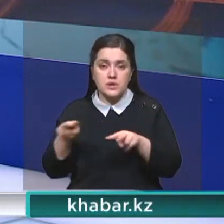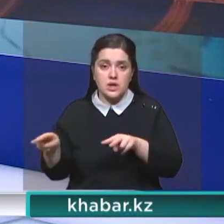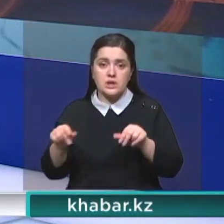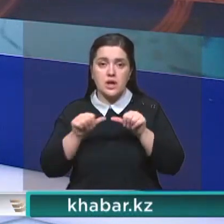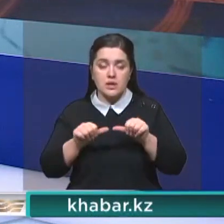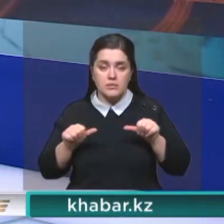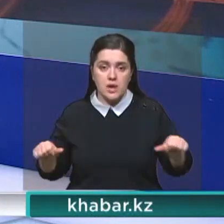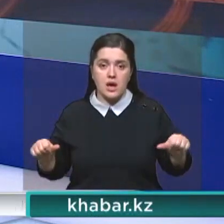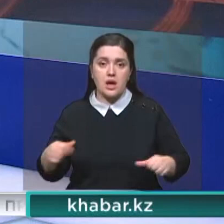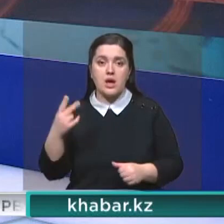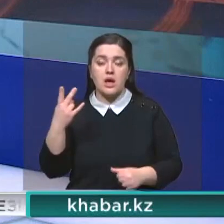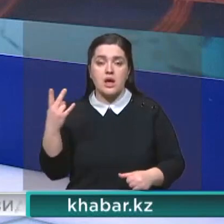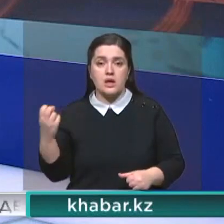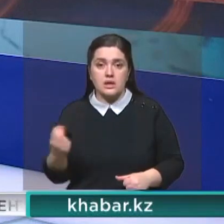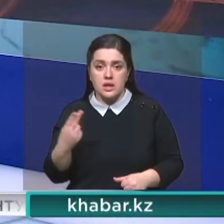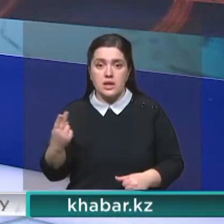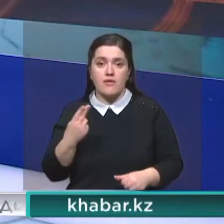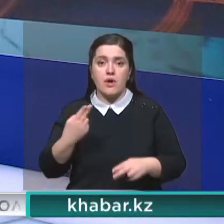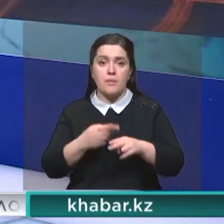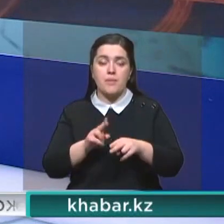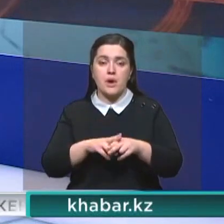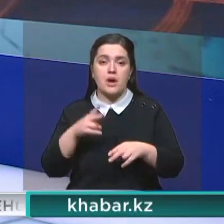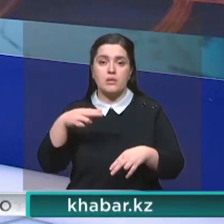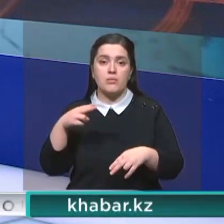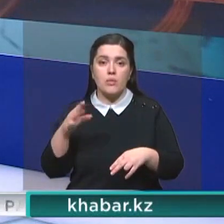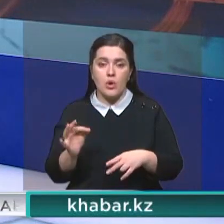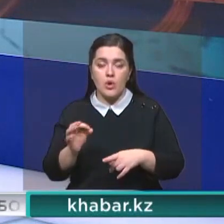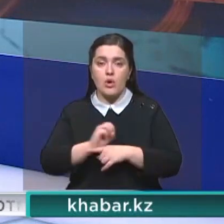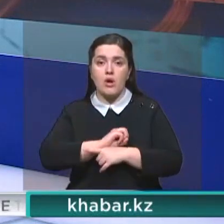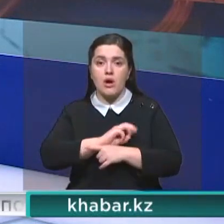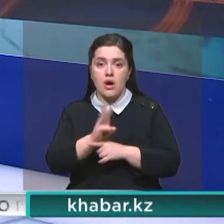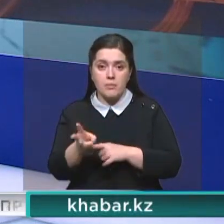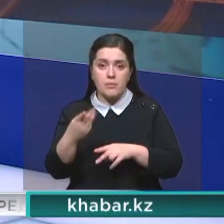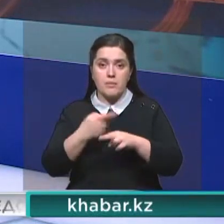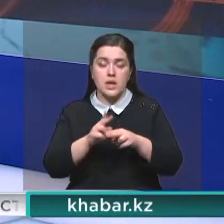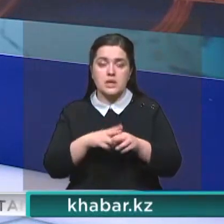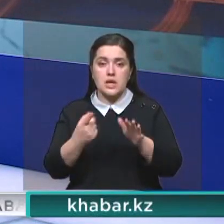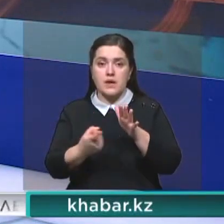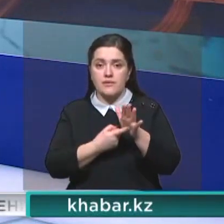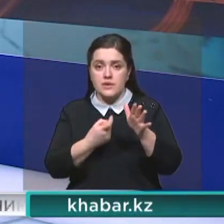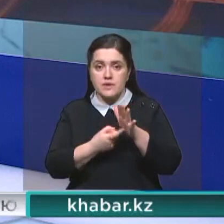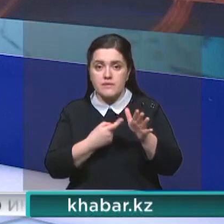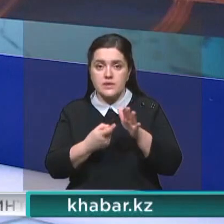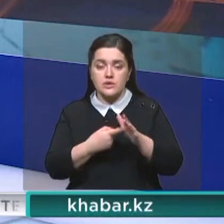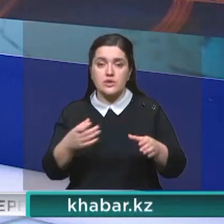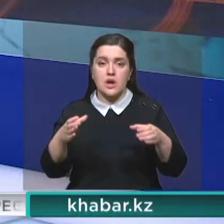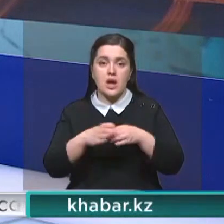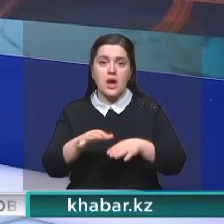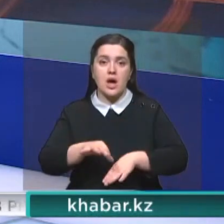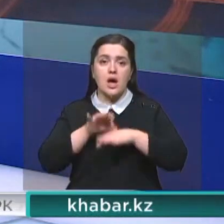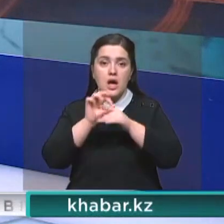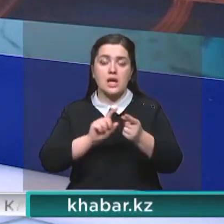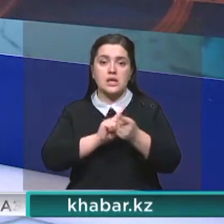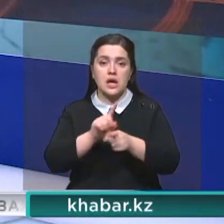общественных наблюдательных комиссий национального превентивного механизма и and обеспечен доступ в следственный изолятор